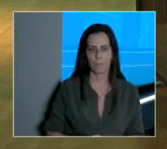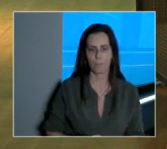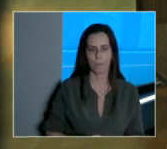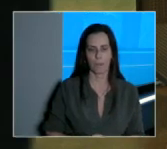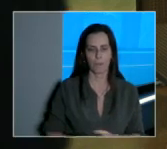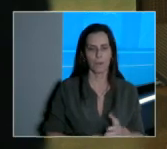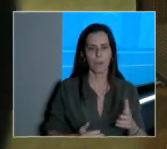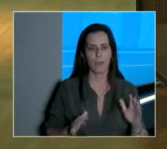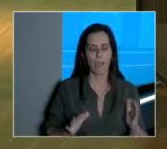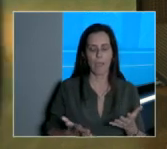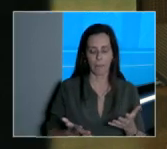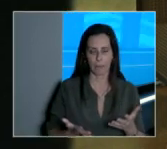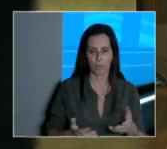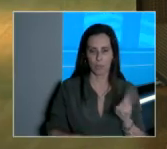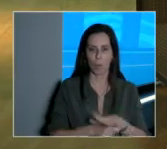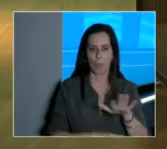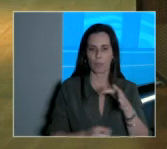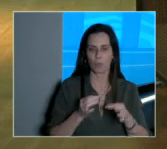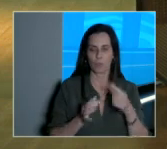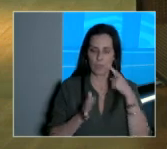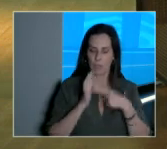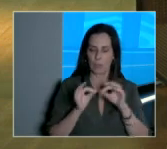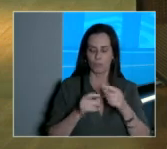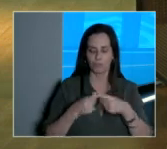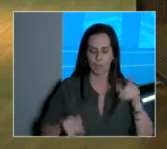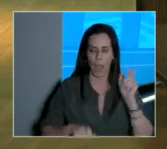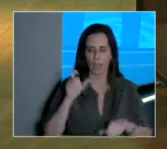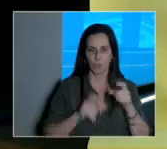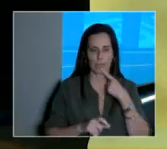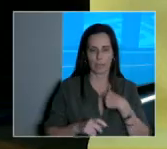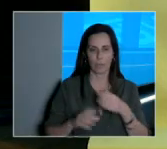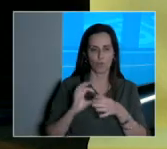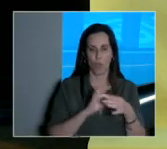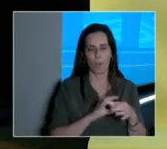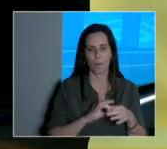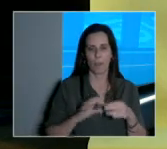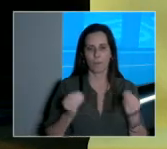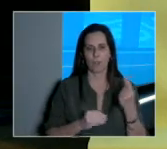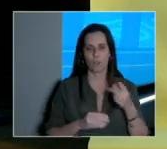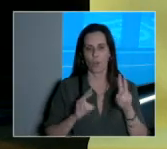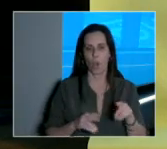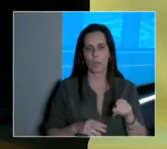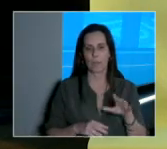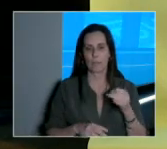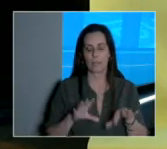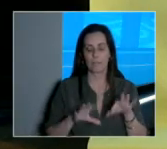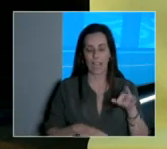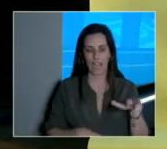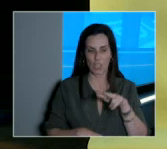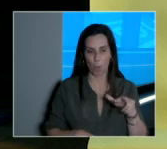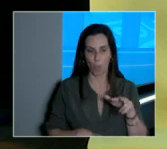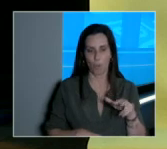השאלה הייתה, איך לדאוג שמערכת המשפט תשקף בדיוק את הגוונים בעם? תענה לנו בשורה. מה שיכול, הדבר היחיד שיכול לשקף זה אם נבחרי